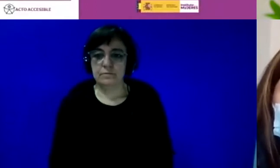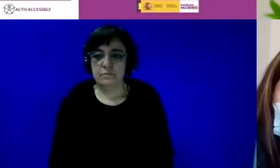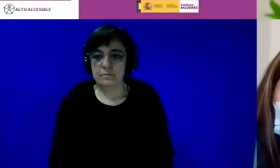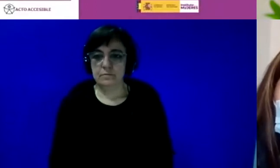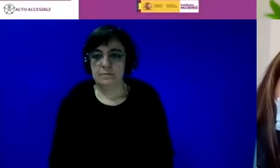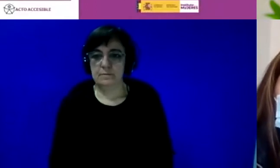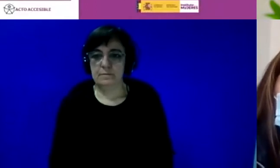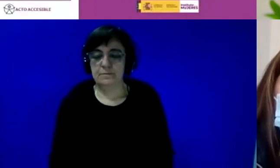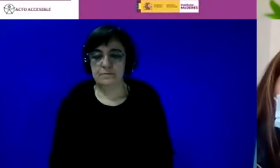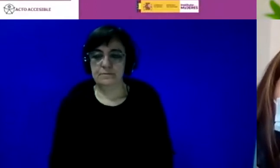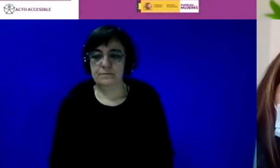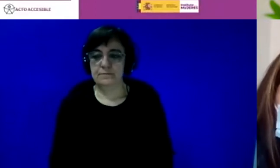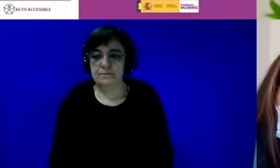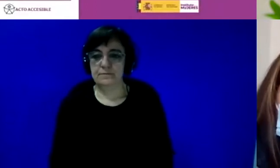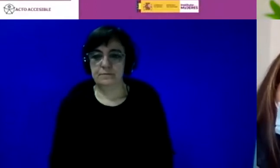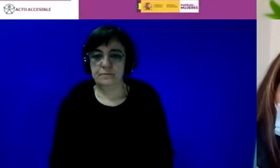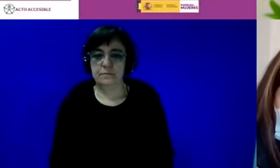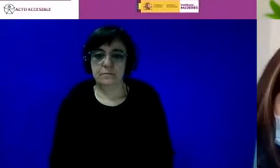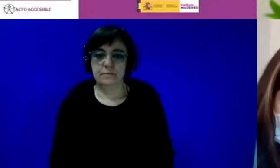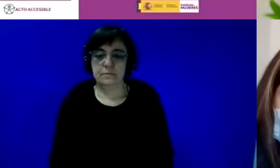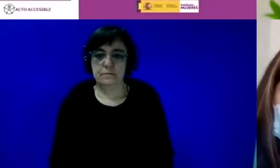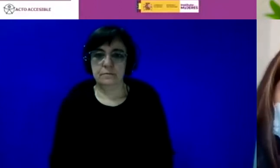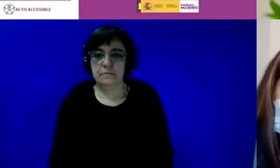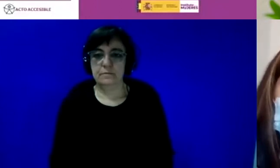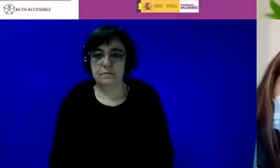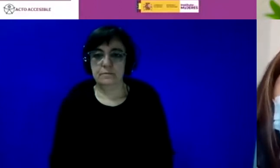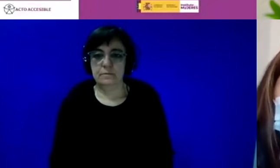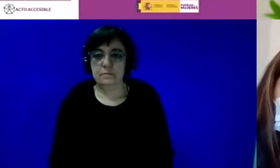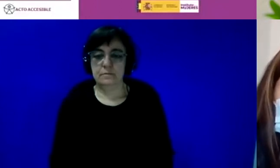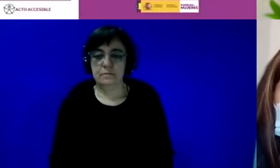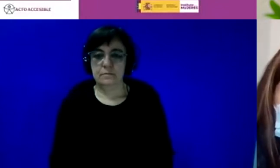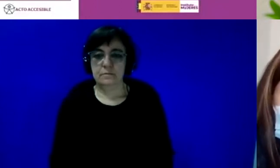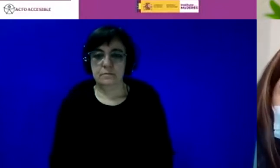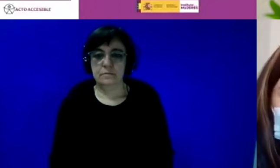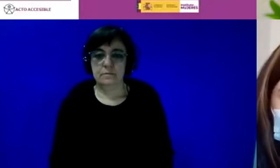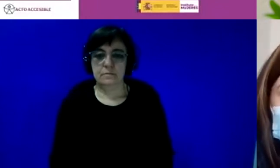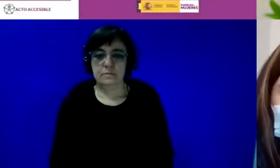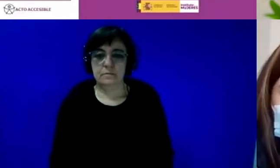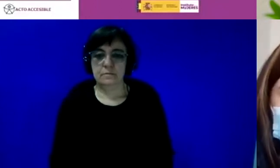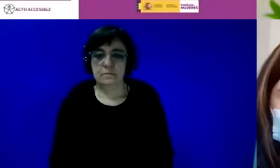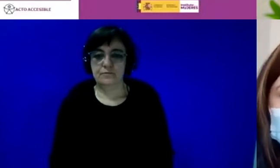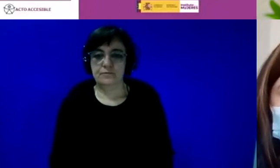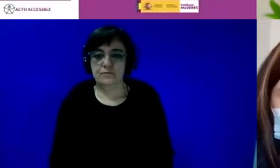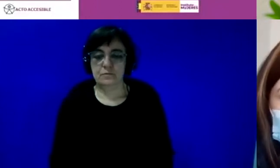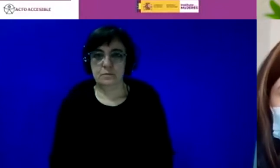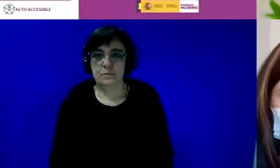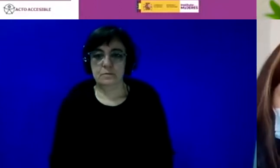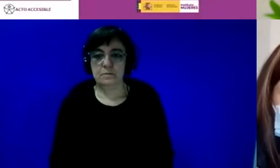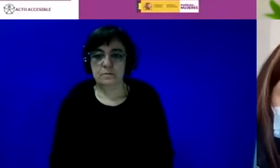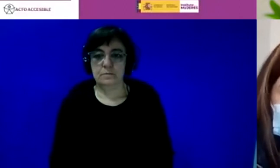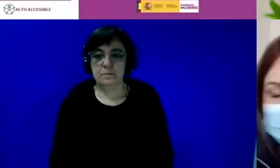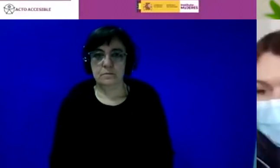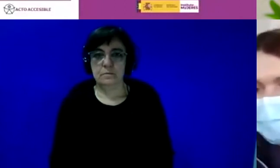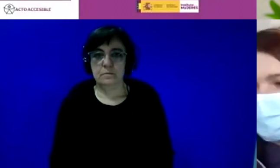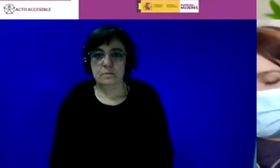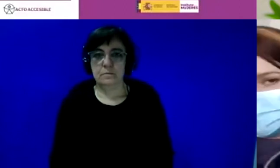надати цю допомогу індивідуально тим, з ким ми працюємо. То я вам дуже дякую, продовжуємо працювати разом.